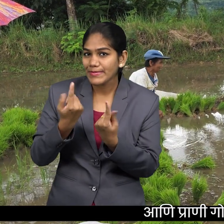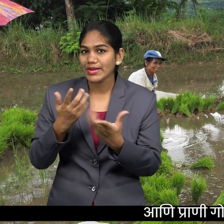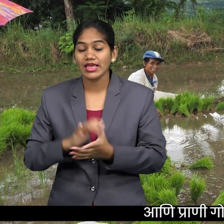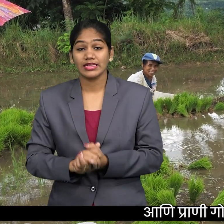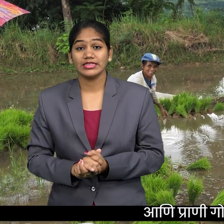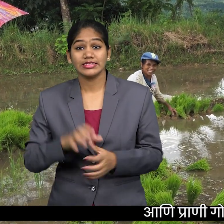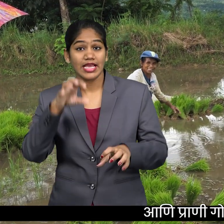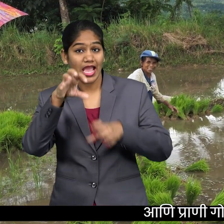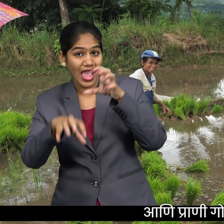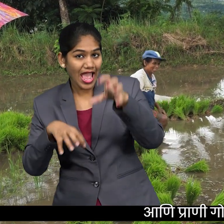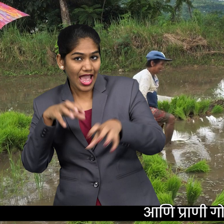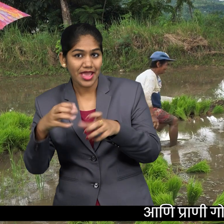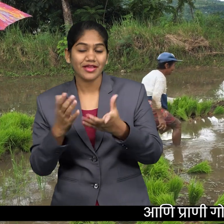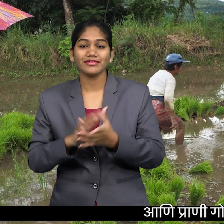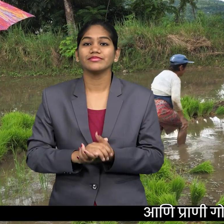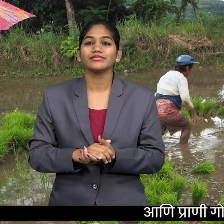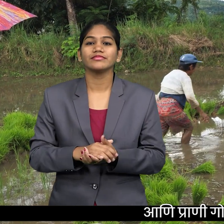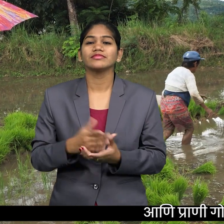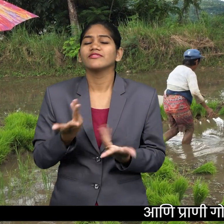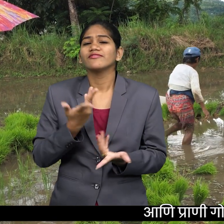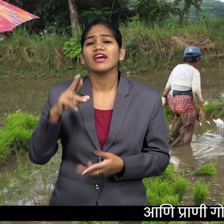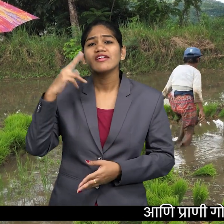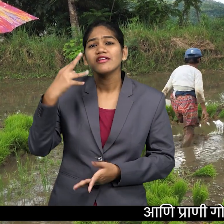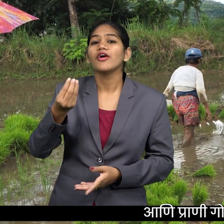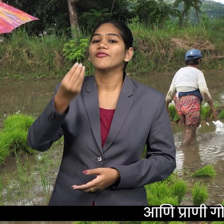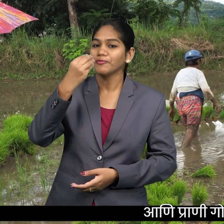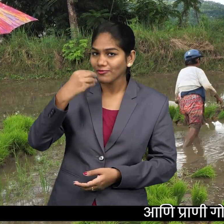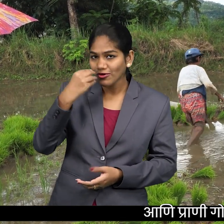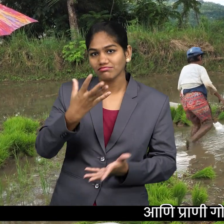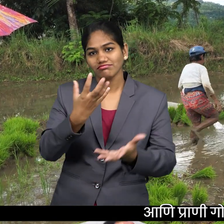आणि प्राणी गोळा करण्याची प्रक्रिया आहे.